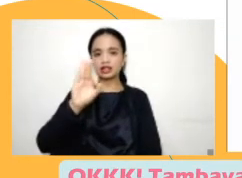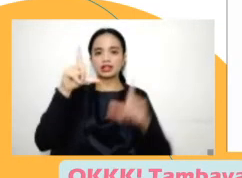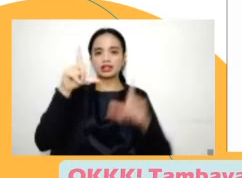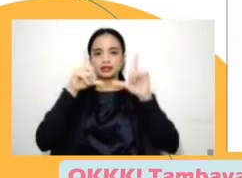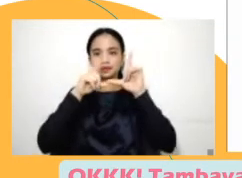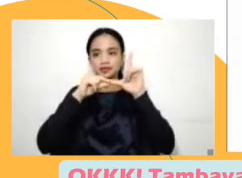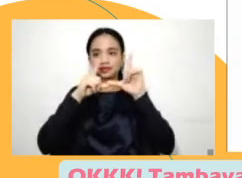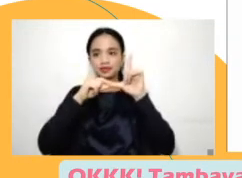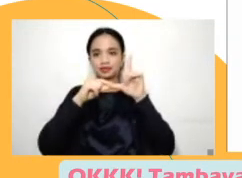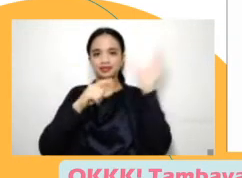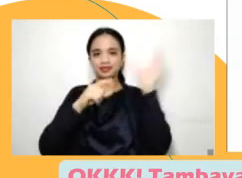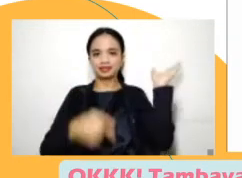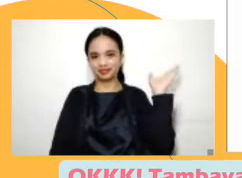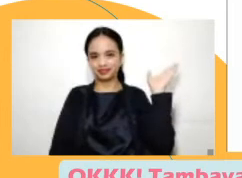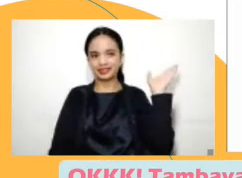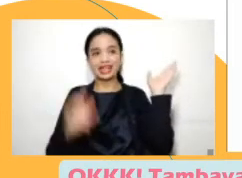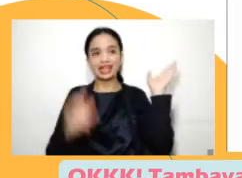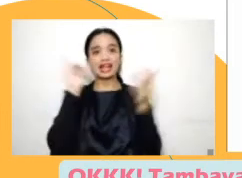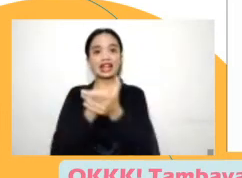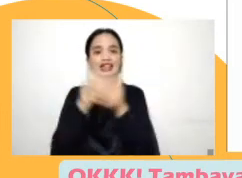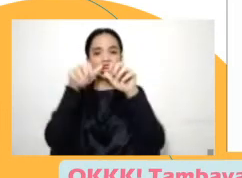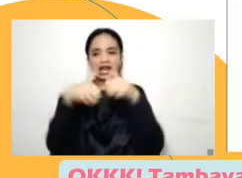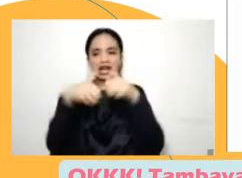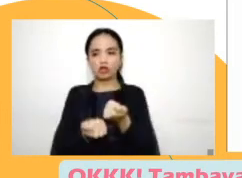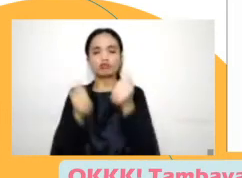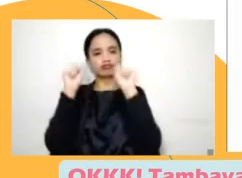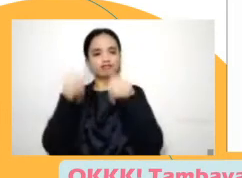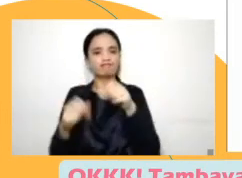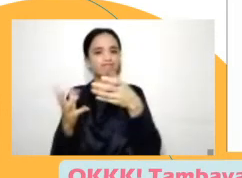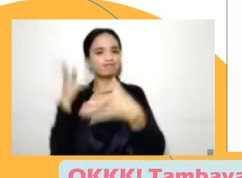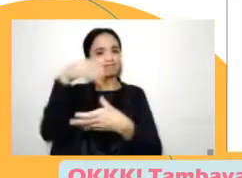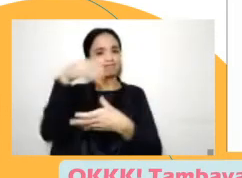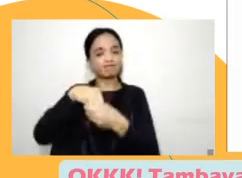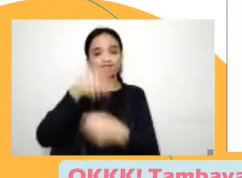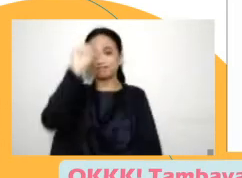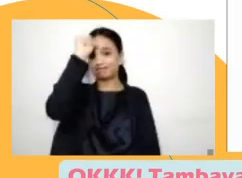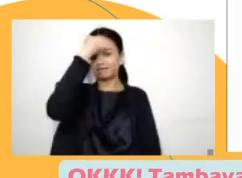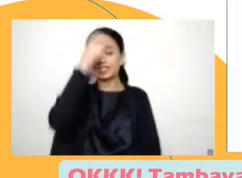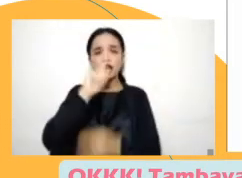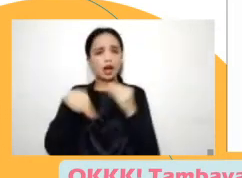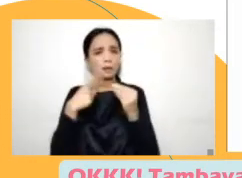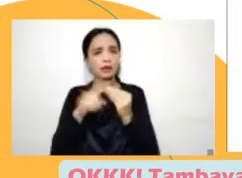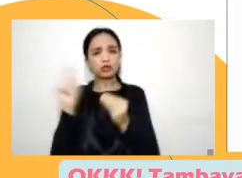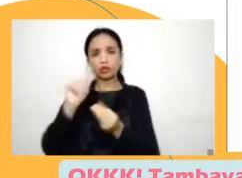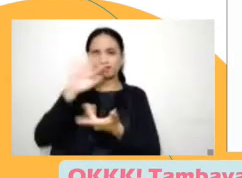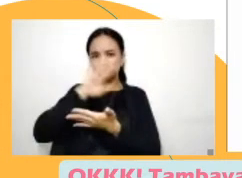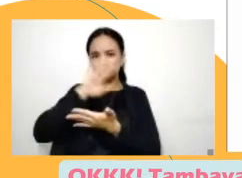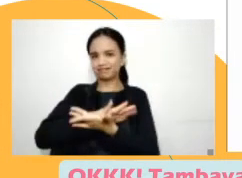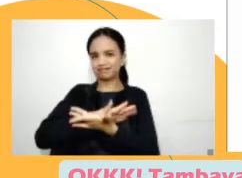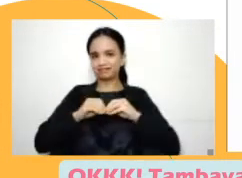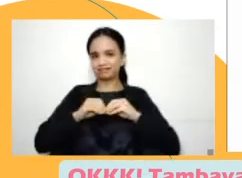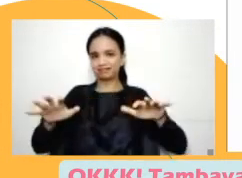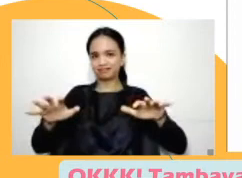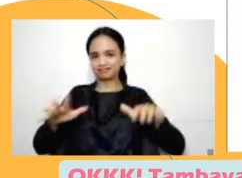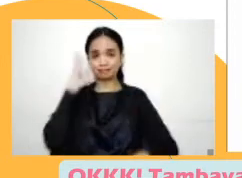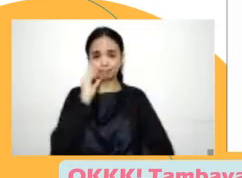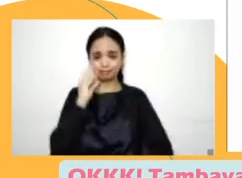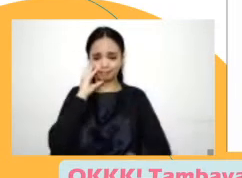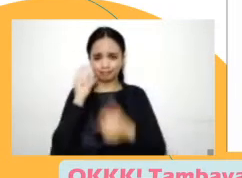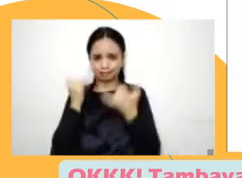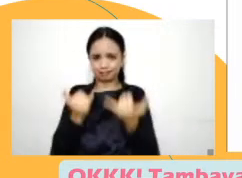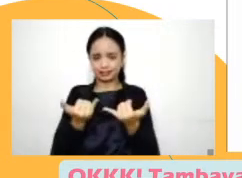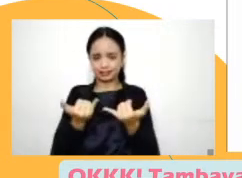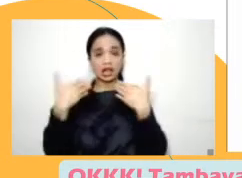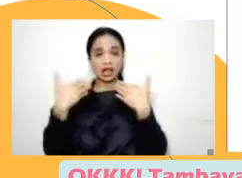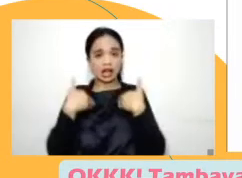bit.ly/talaarawan. Diyan po ang paraan para makasali. Ilang paalala tungkol sa pandemya na ating nararanasan ngayon. Meron pong mga